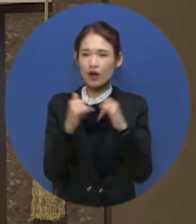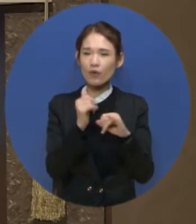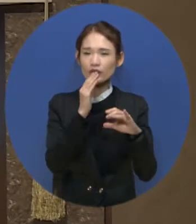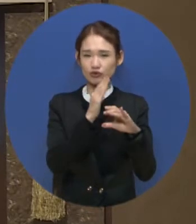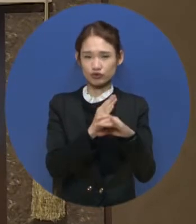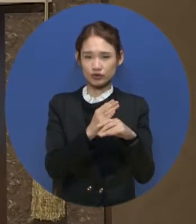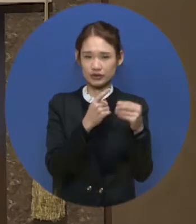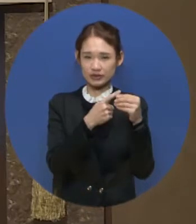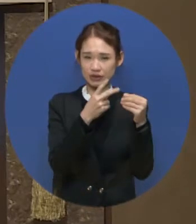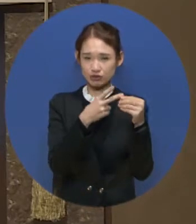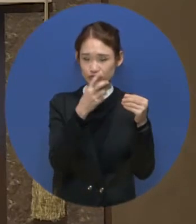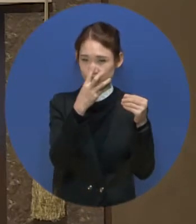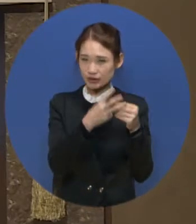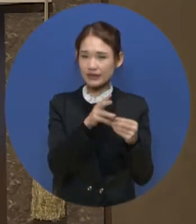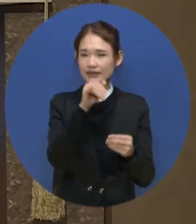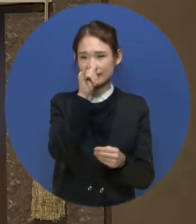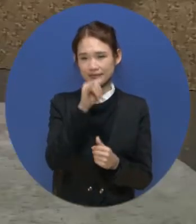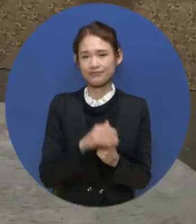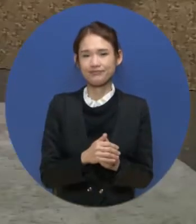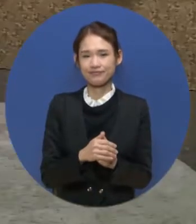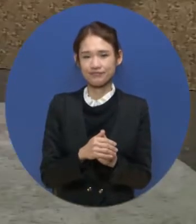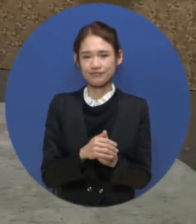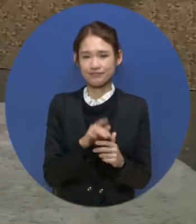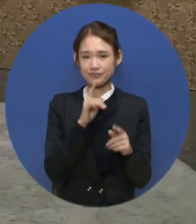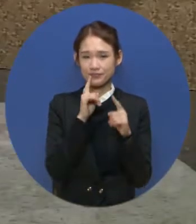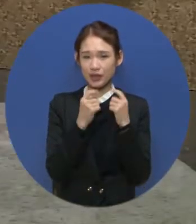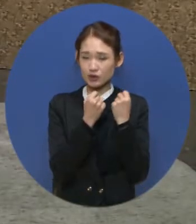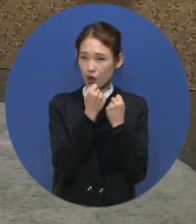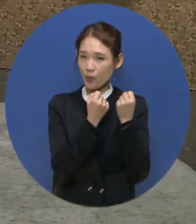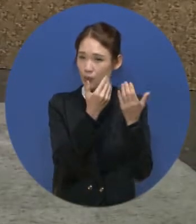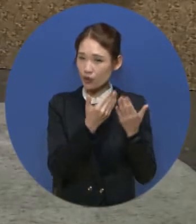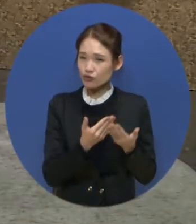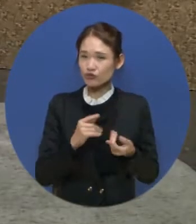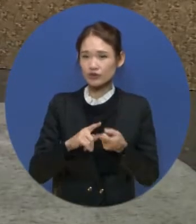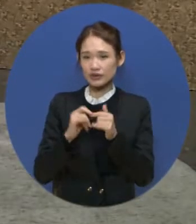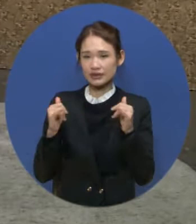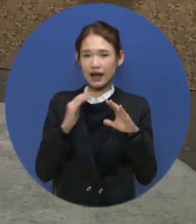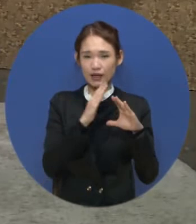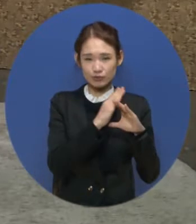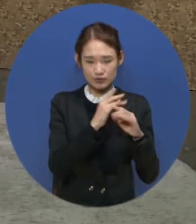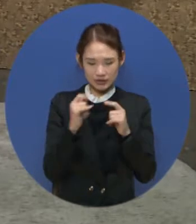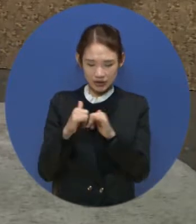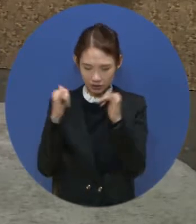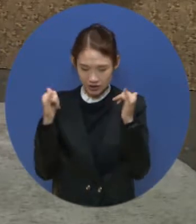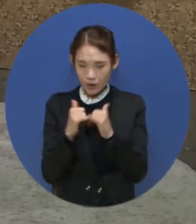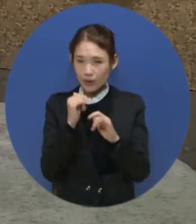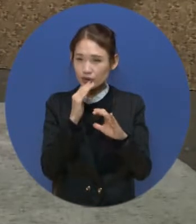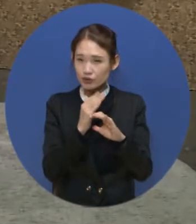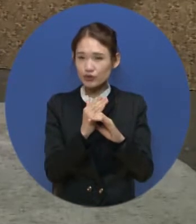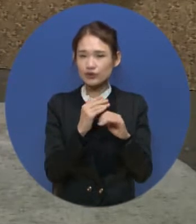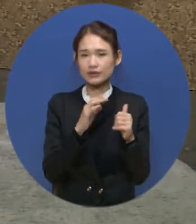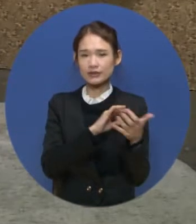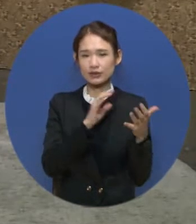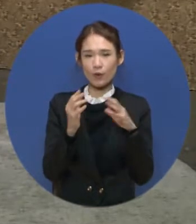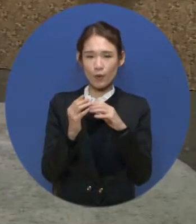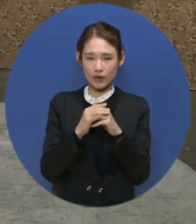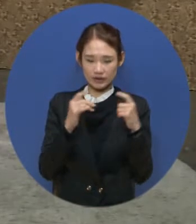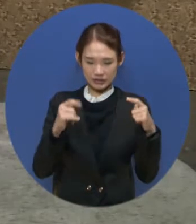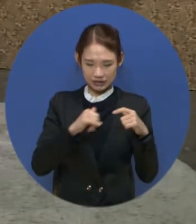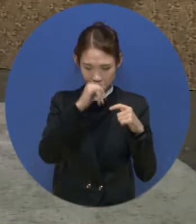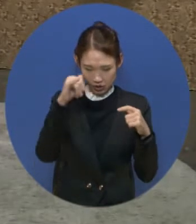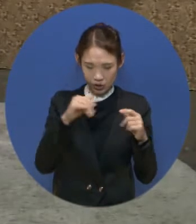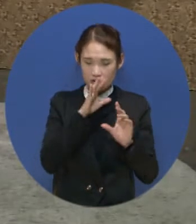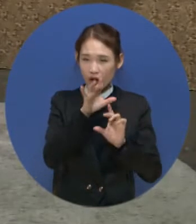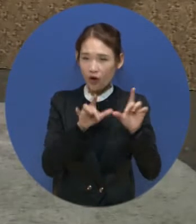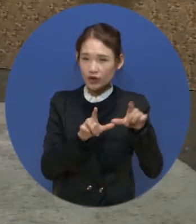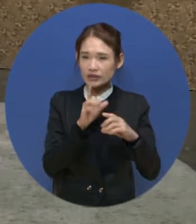이렇게 세 가지로 하고 있습니다. 네, 이제 말씀해 주신 것처럼 그 사람 중심, 또 지역사회 중심, 또 글로컬리제이션 이렇게